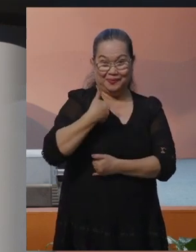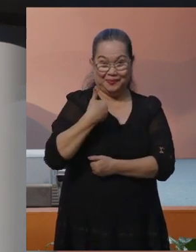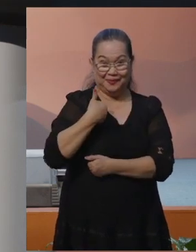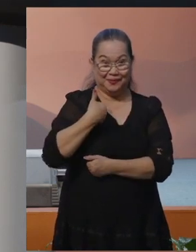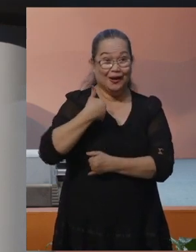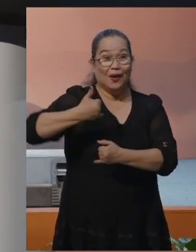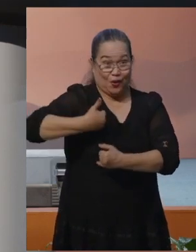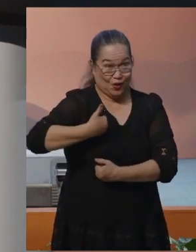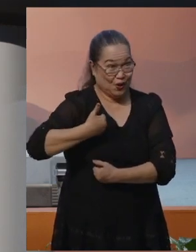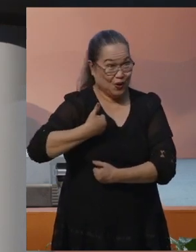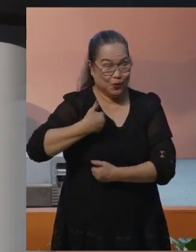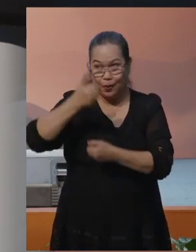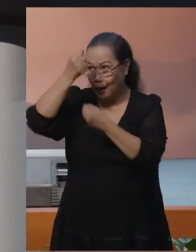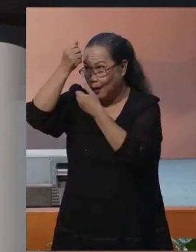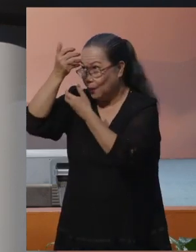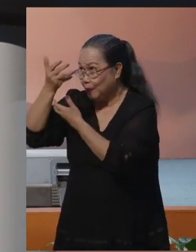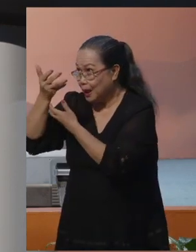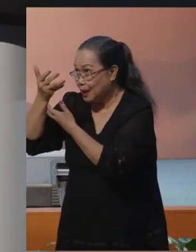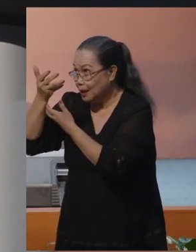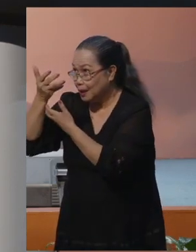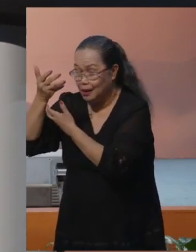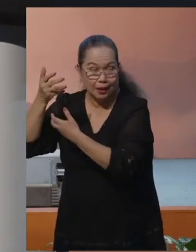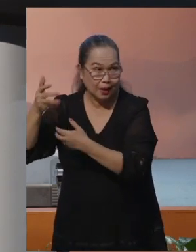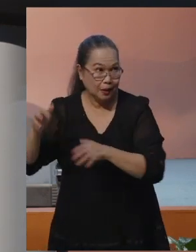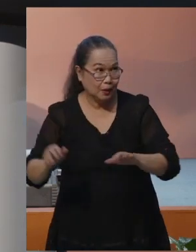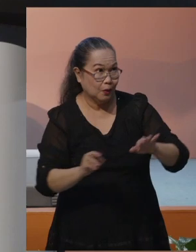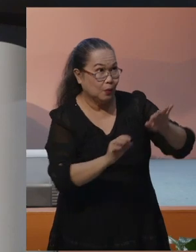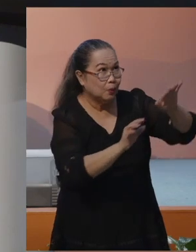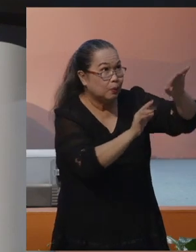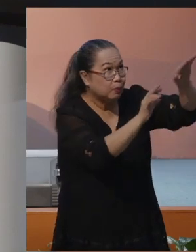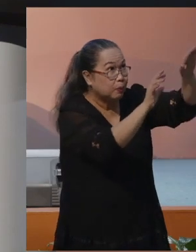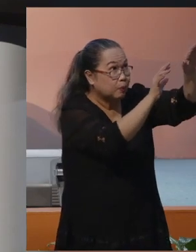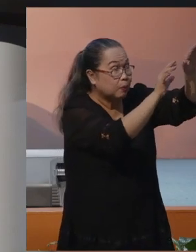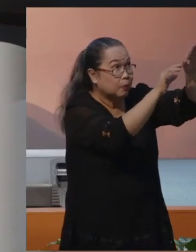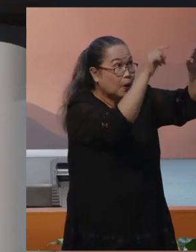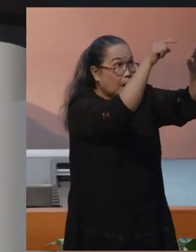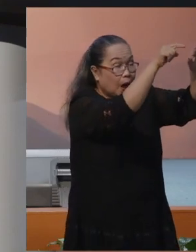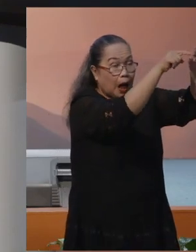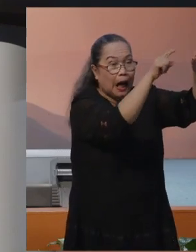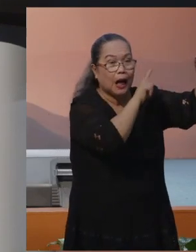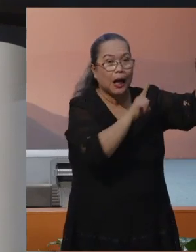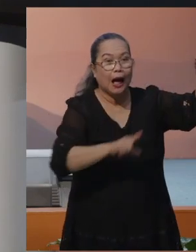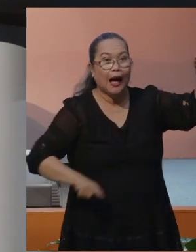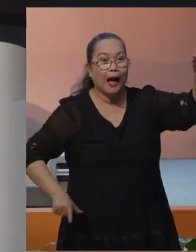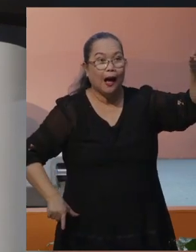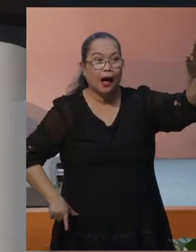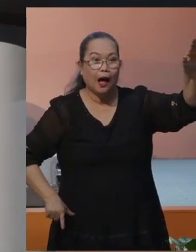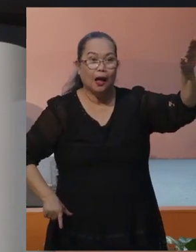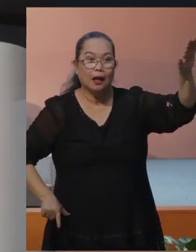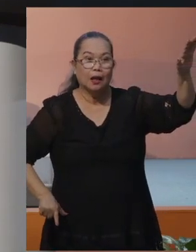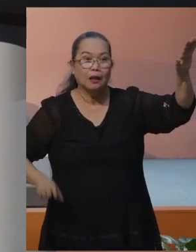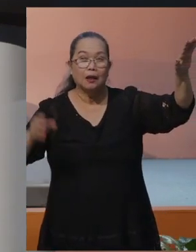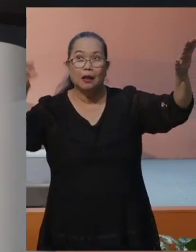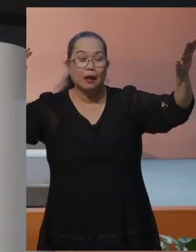Pagsunod ni Joshua, sa verse 9, umakyat na siya, and the Lord threw them into a